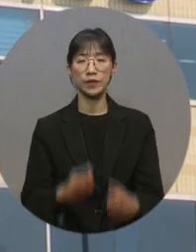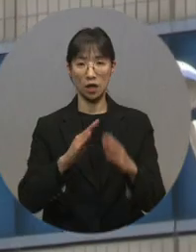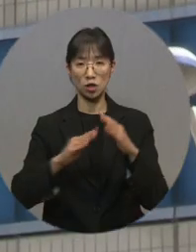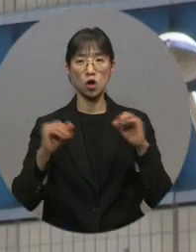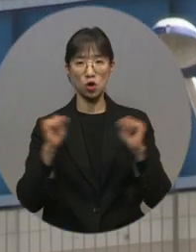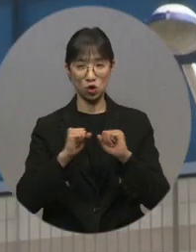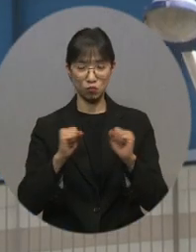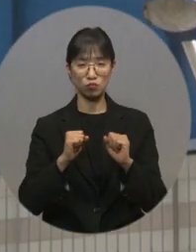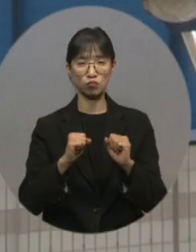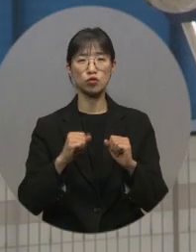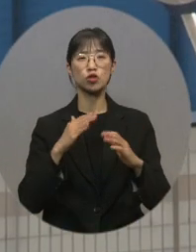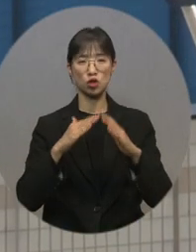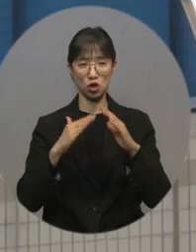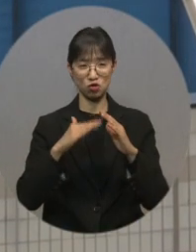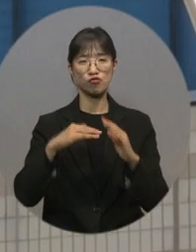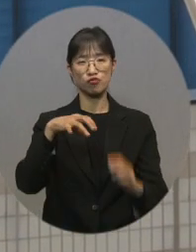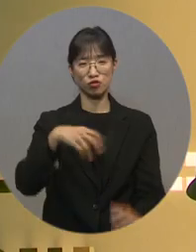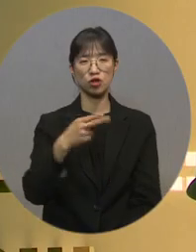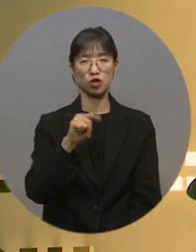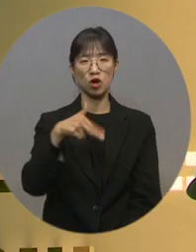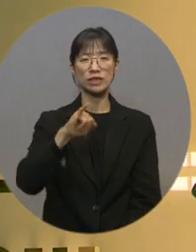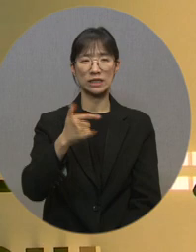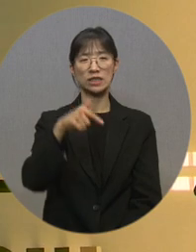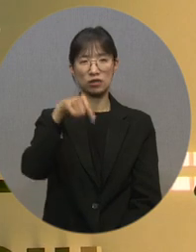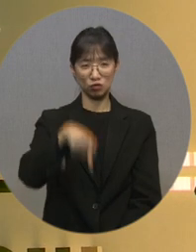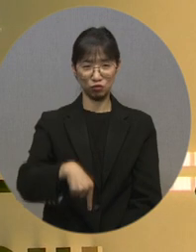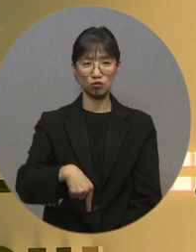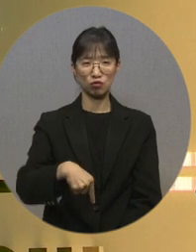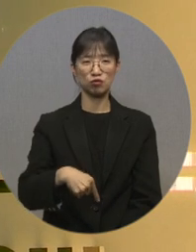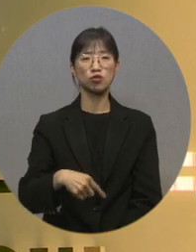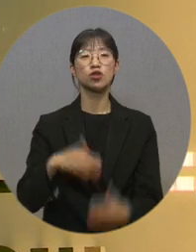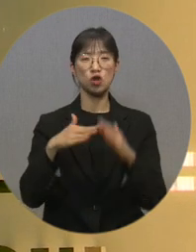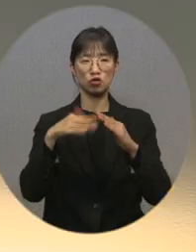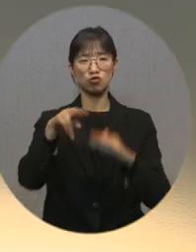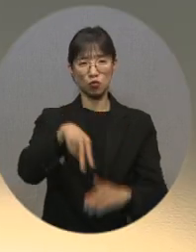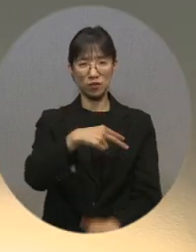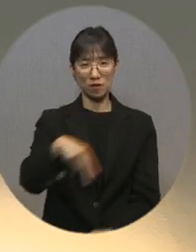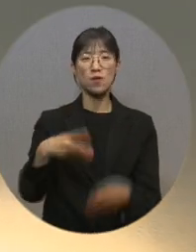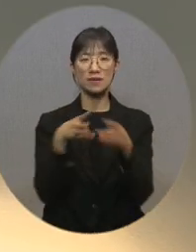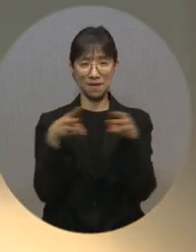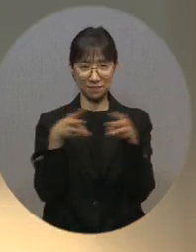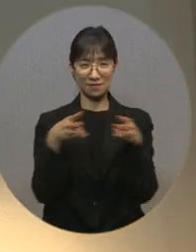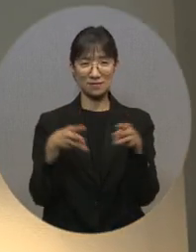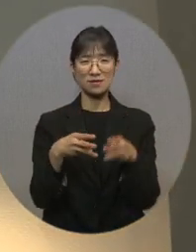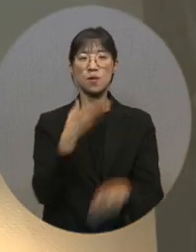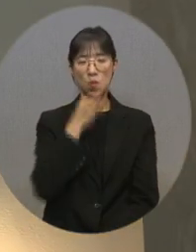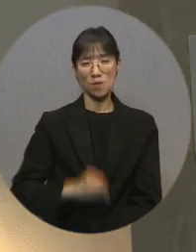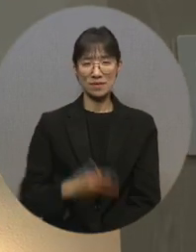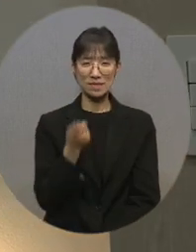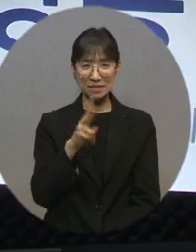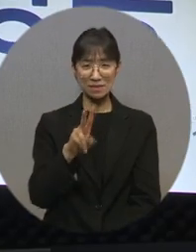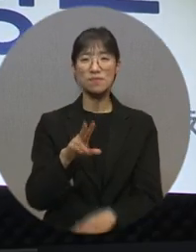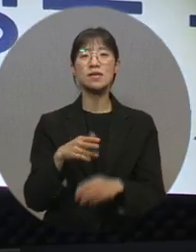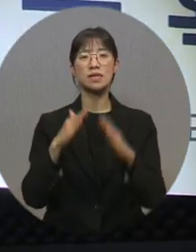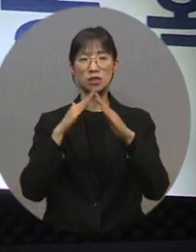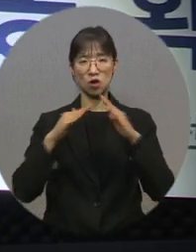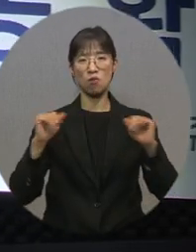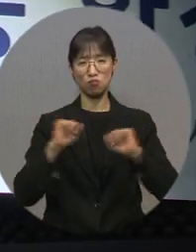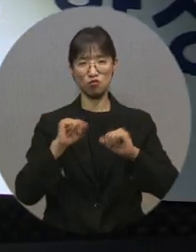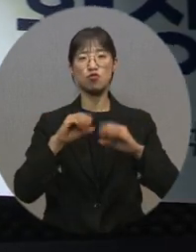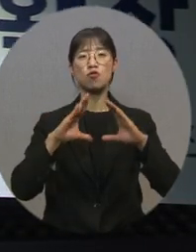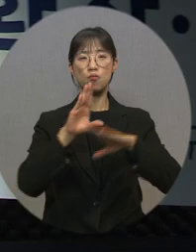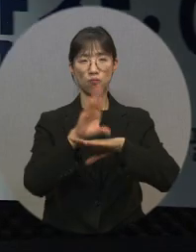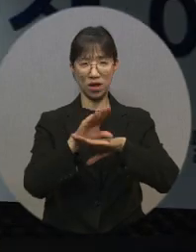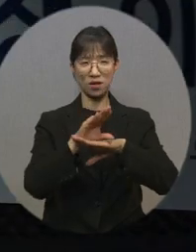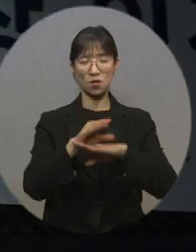전북특별자치도 전주시 덕진구 소재지 전주교차로빌딩 3층에서 지난 23일 WBC 복지TV 전북방송의 사옥 이전